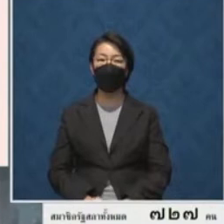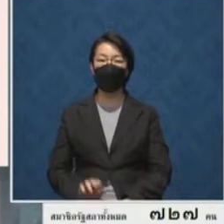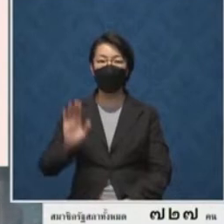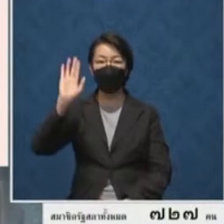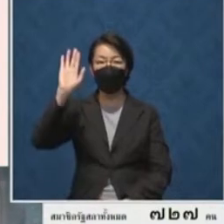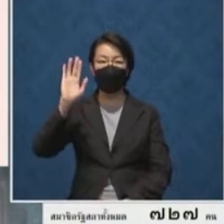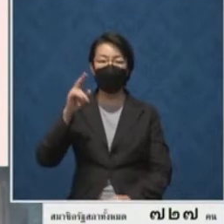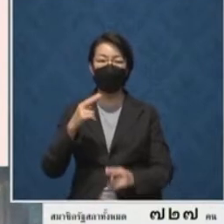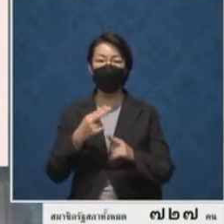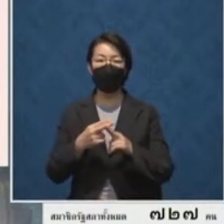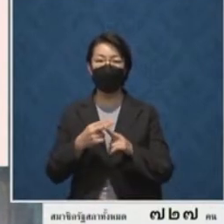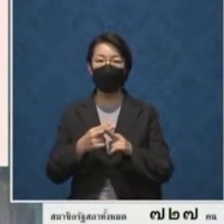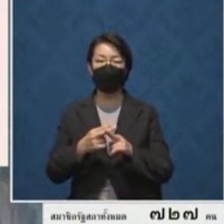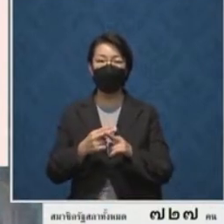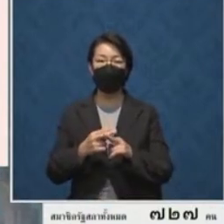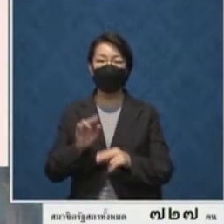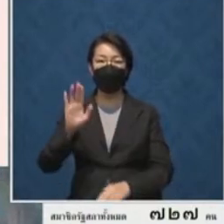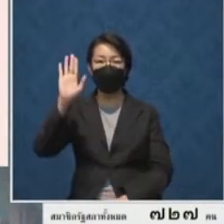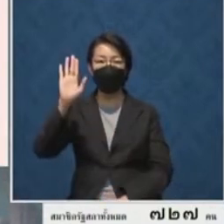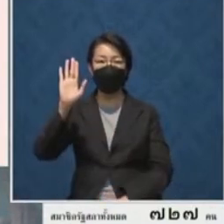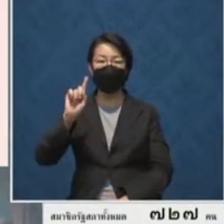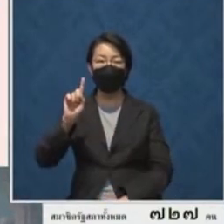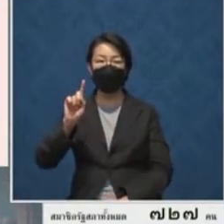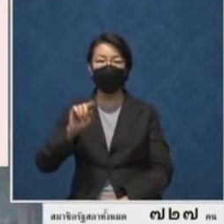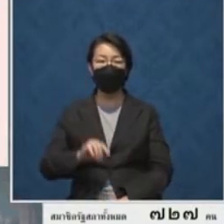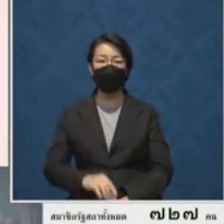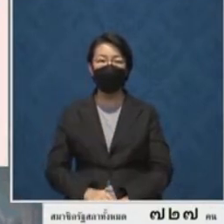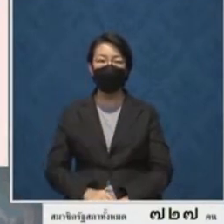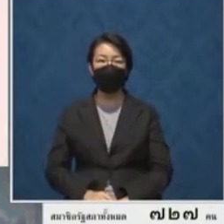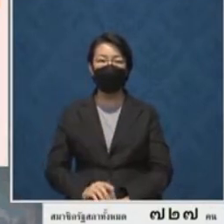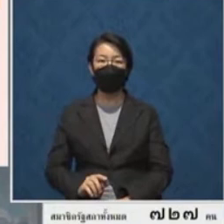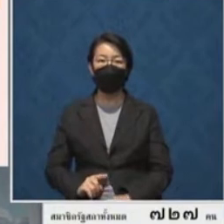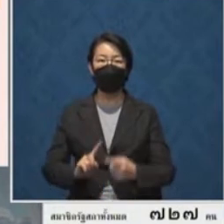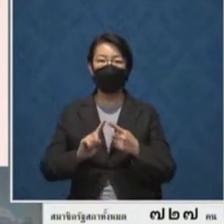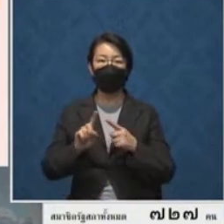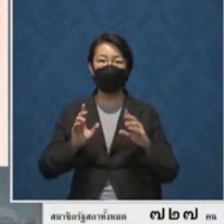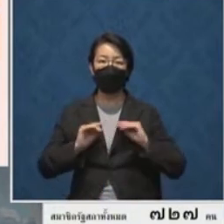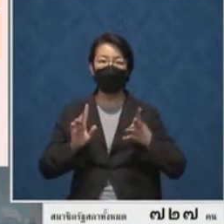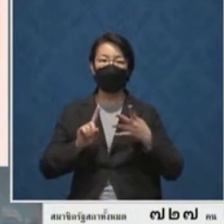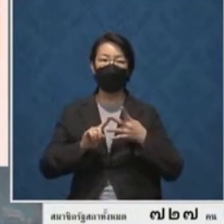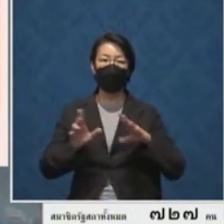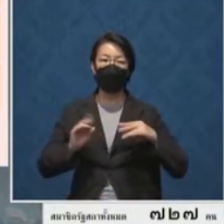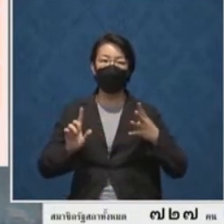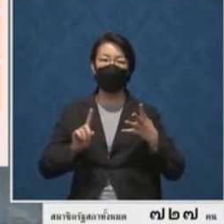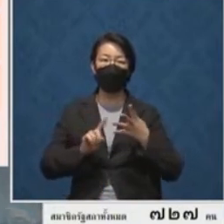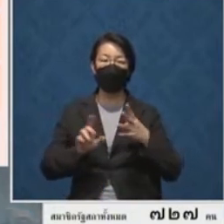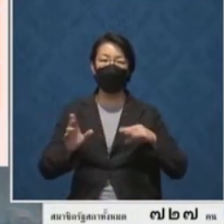ญเคร่งครัดนะครับ1รับหลักไม่รับหลักการ2ไม่รับหลักการ3ไม่รับหลักการ4ไม่รับหลักการครับ